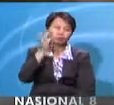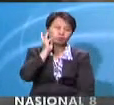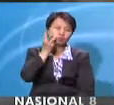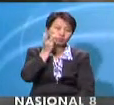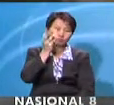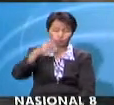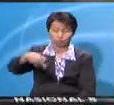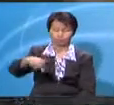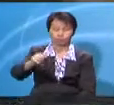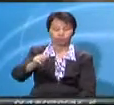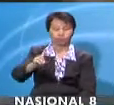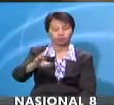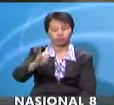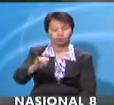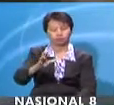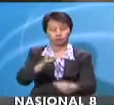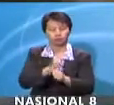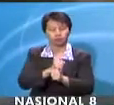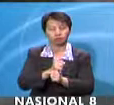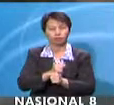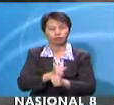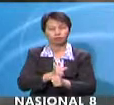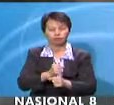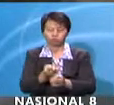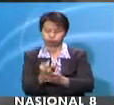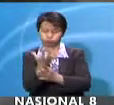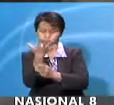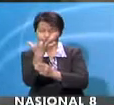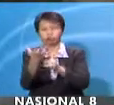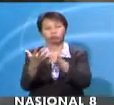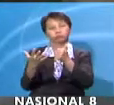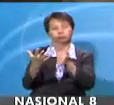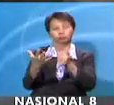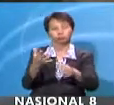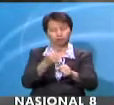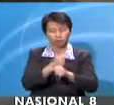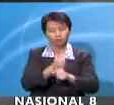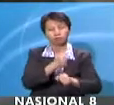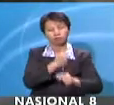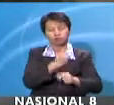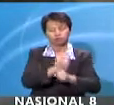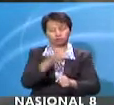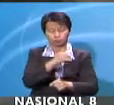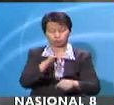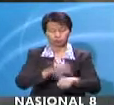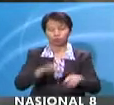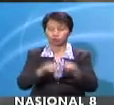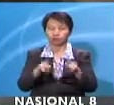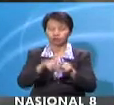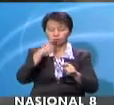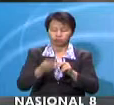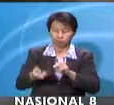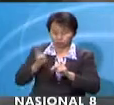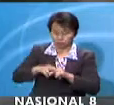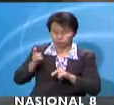padi mendapat hasil yang tinggi, menambahkan peluang kerja dalam masa yang sama untuk